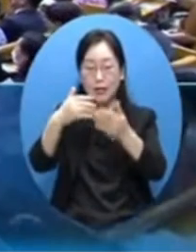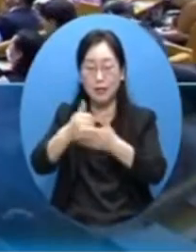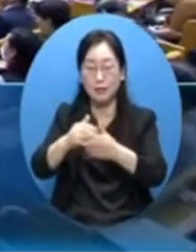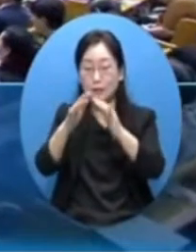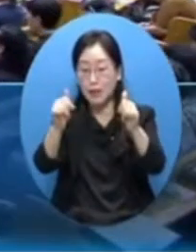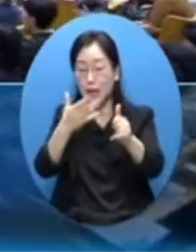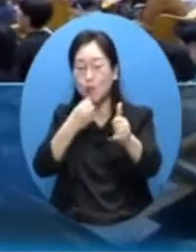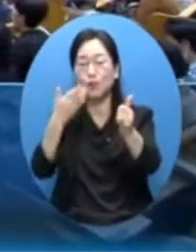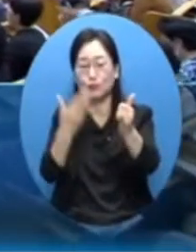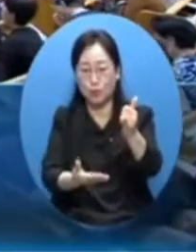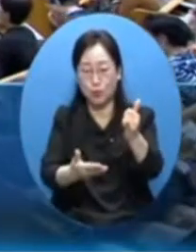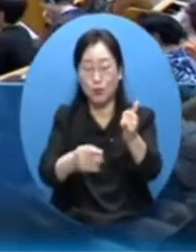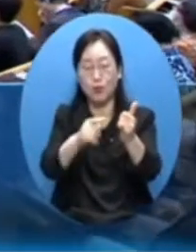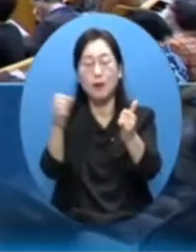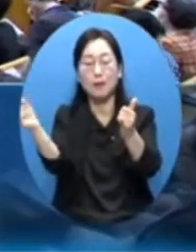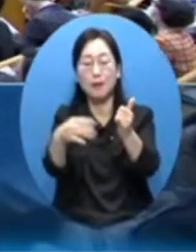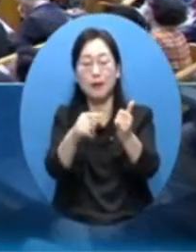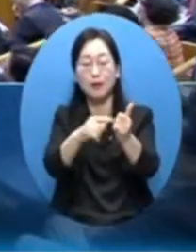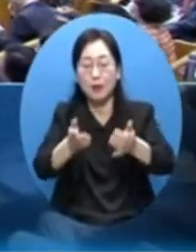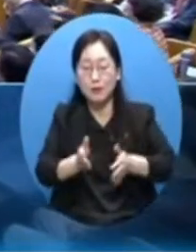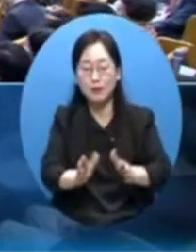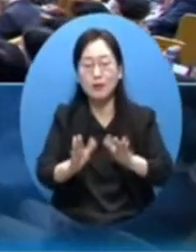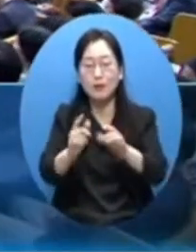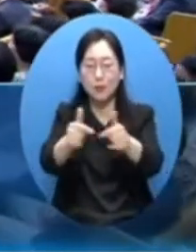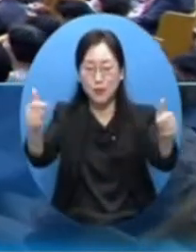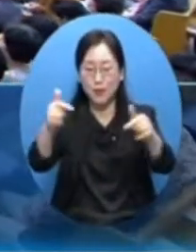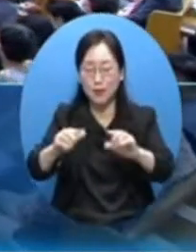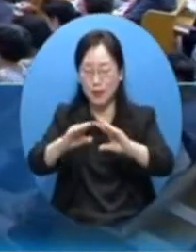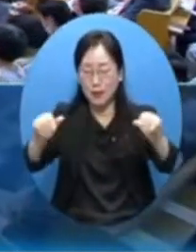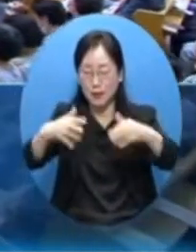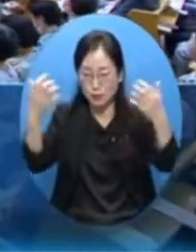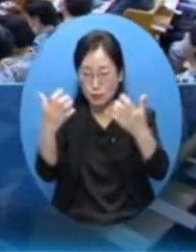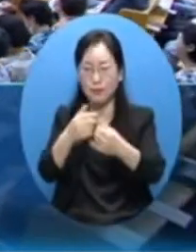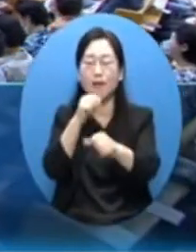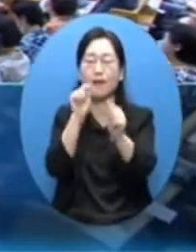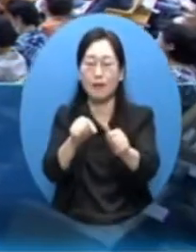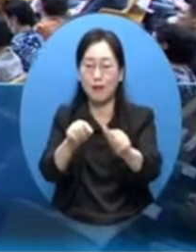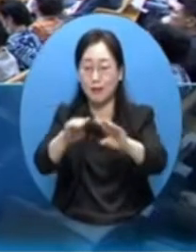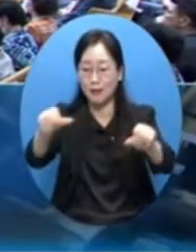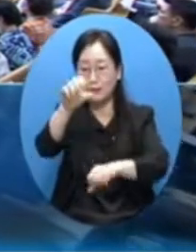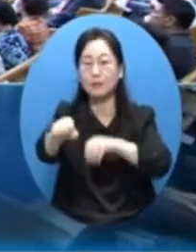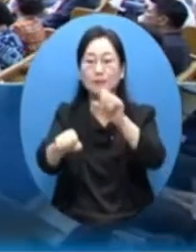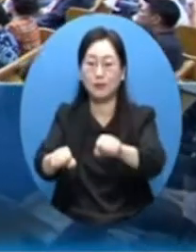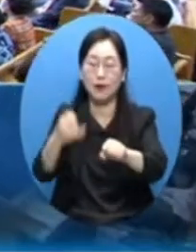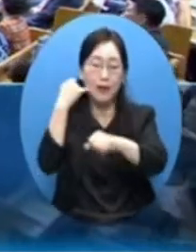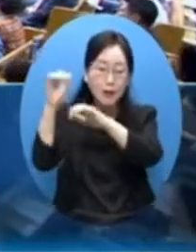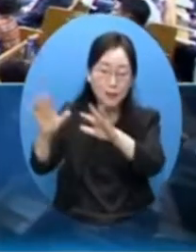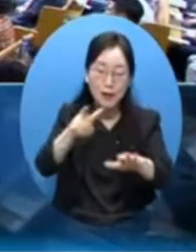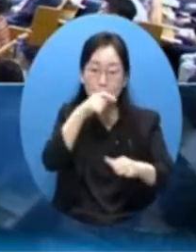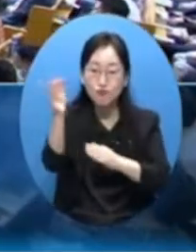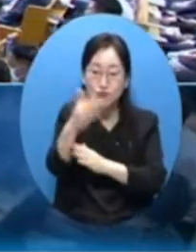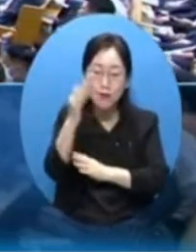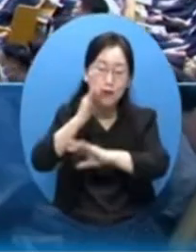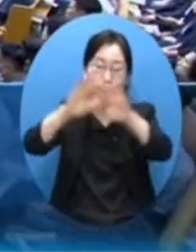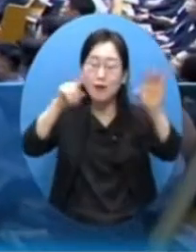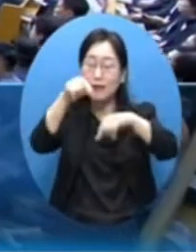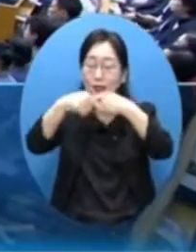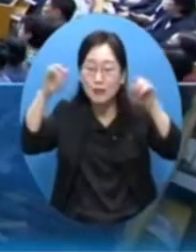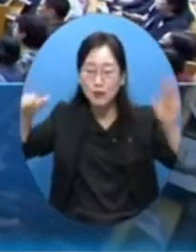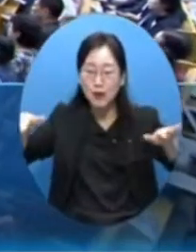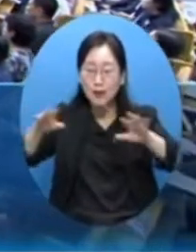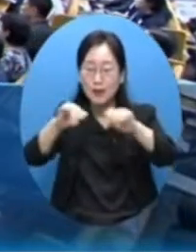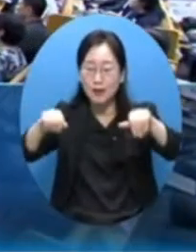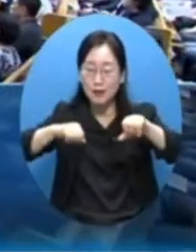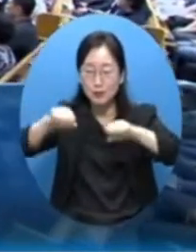주시며 하나님이 그들에게 이르시되 생육하고 번성하여 땅에 충만하라, 땅을 정복하라, 바다의 물고기와 하늘의 새와 땅에 움직이는